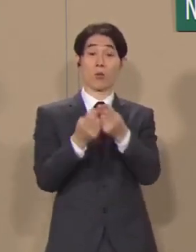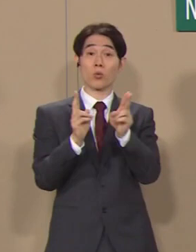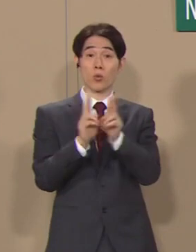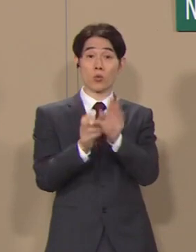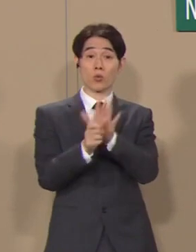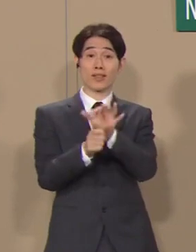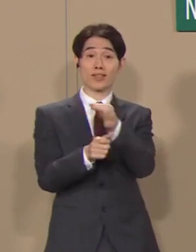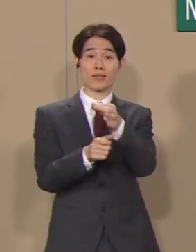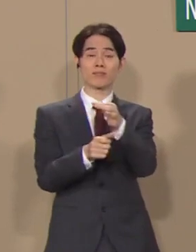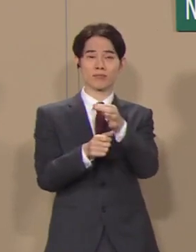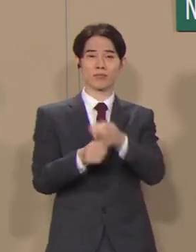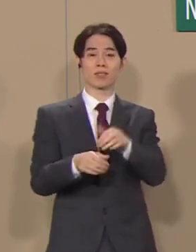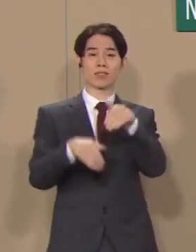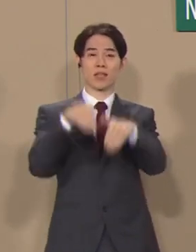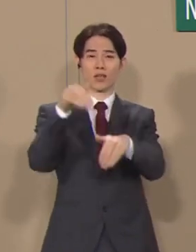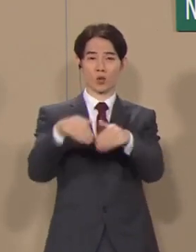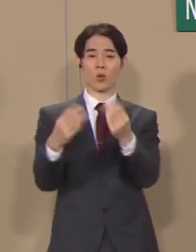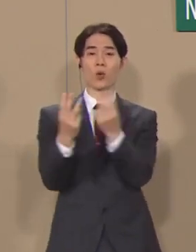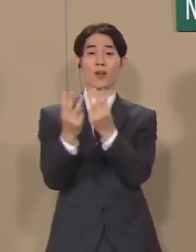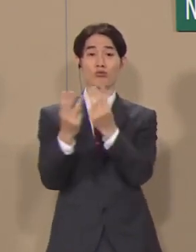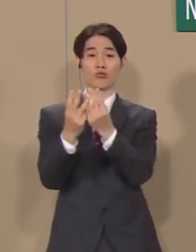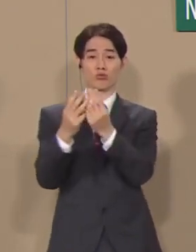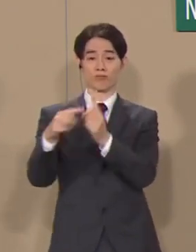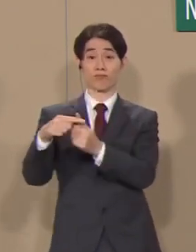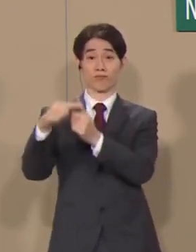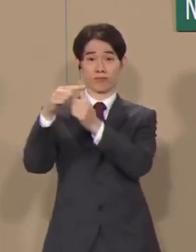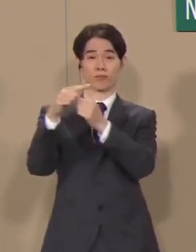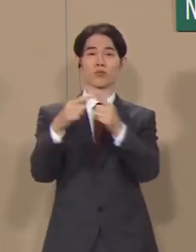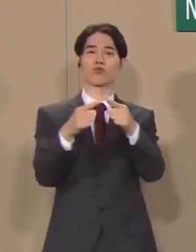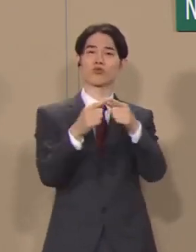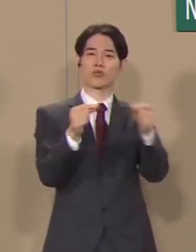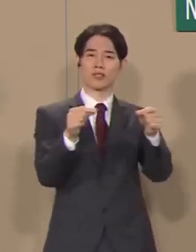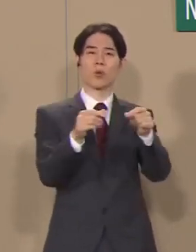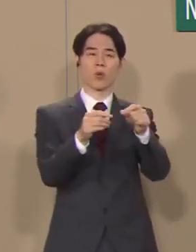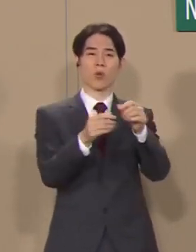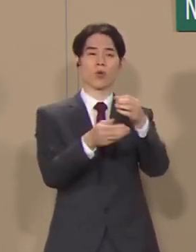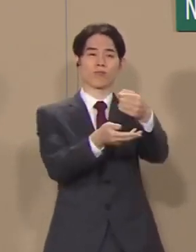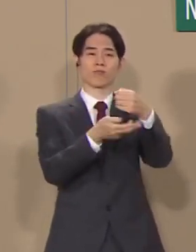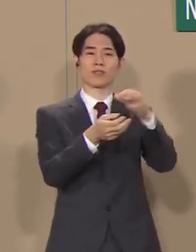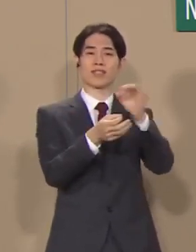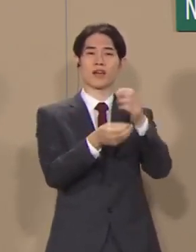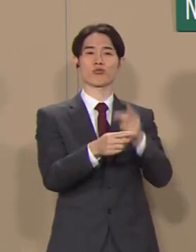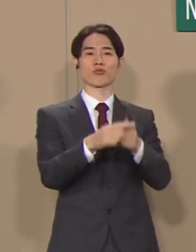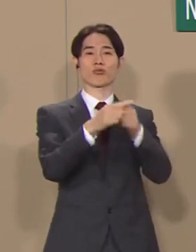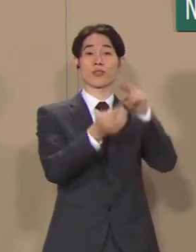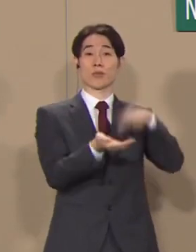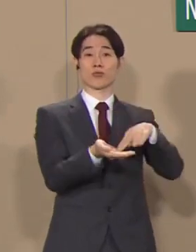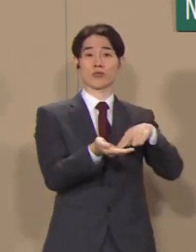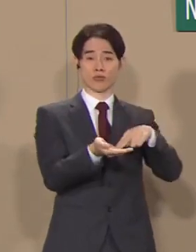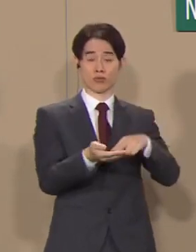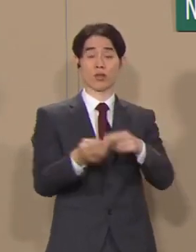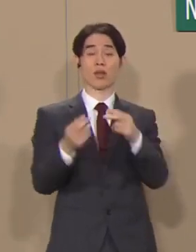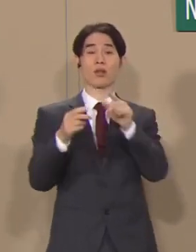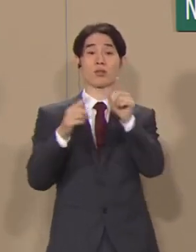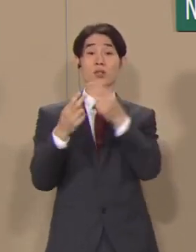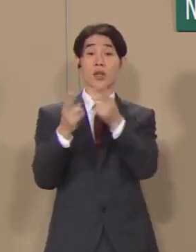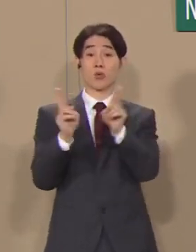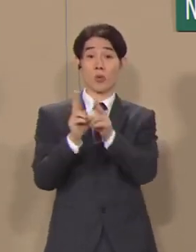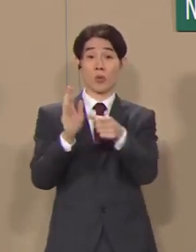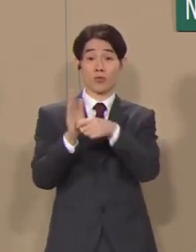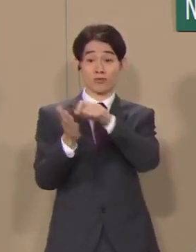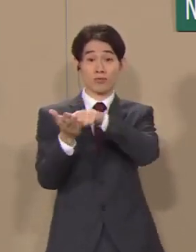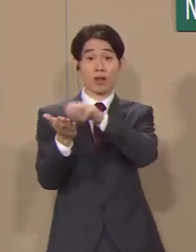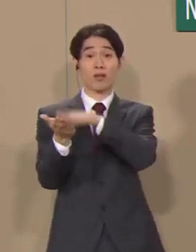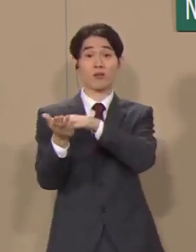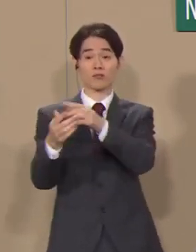金は選挙の得票数によって国政政党に配分されます nhk 等と書かれたあなたの一票